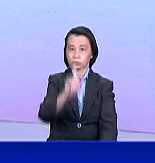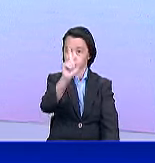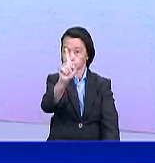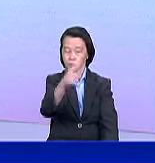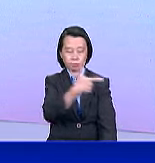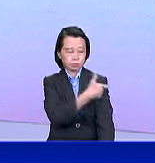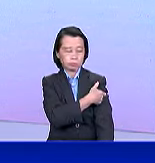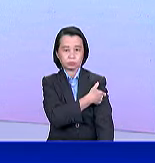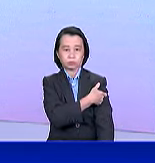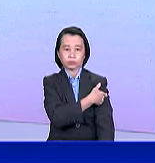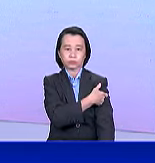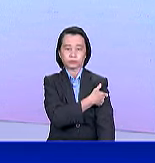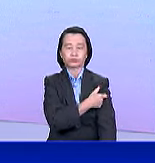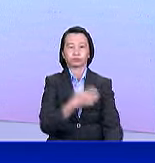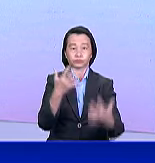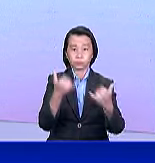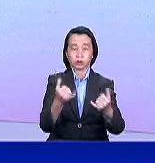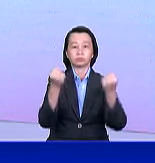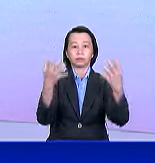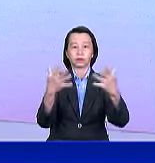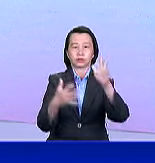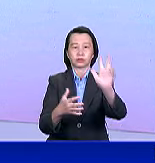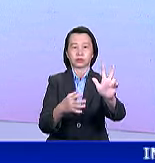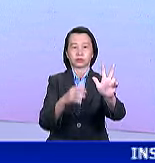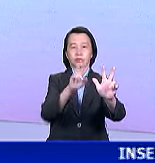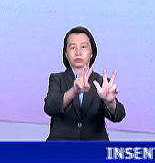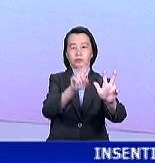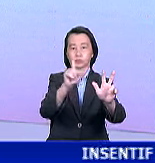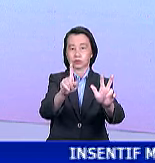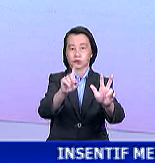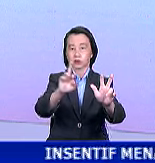satu dos vaksin. Sementara itu, sebanyak